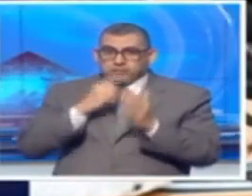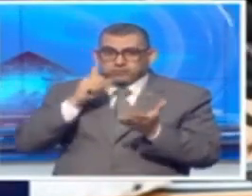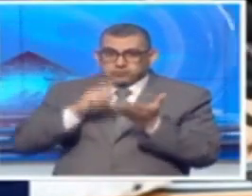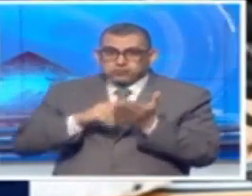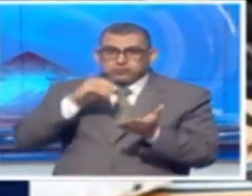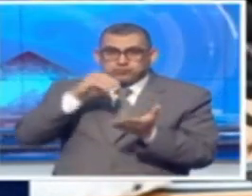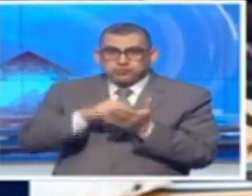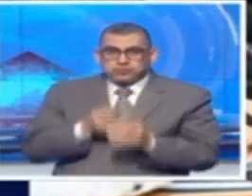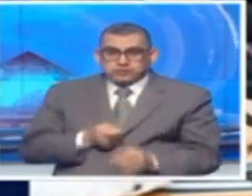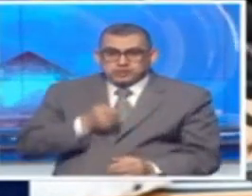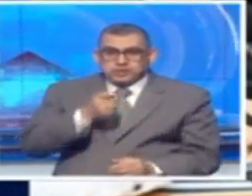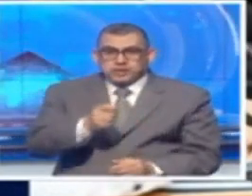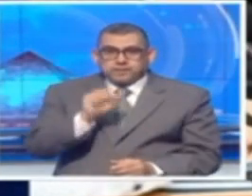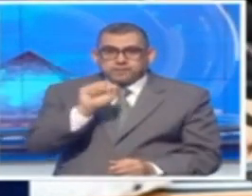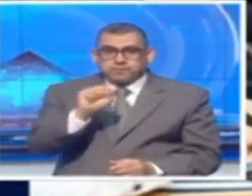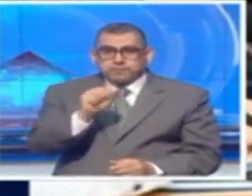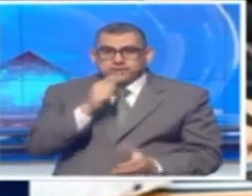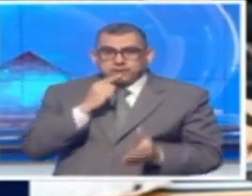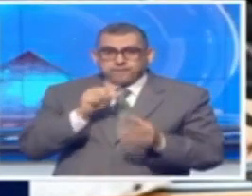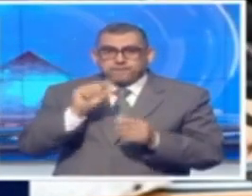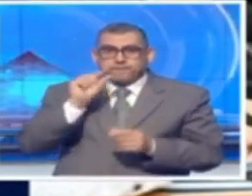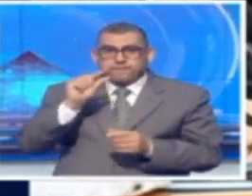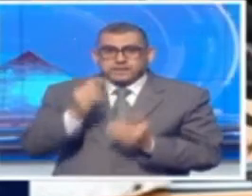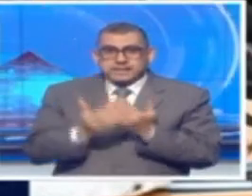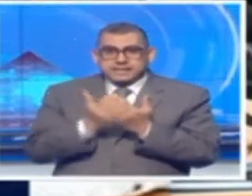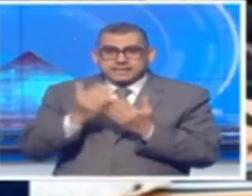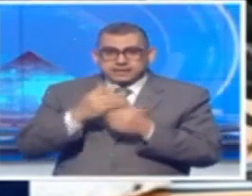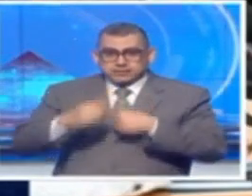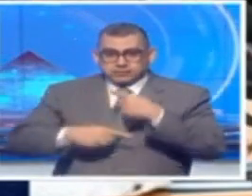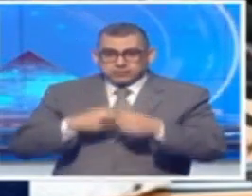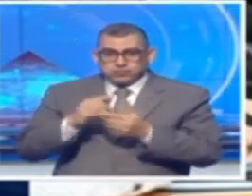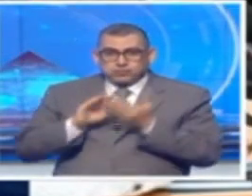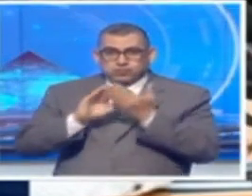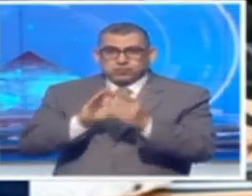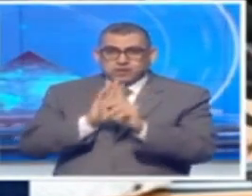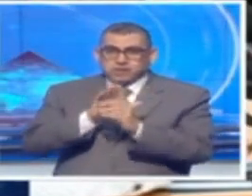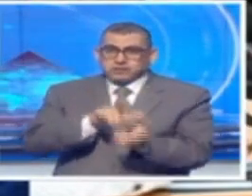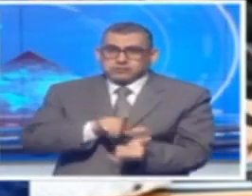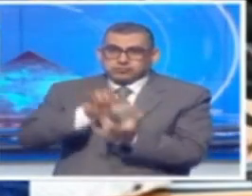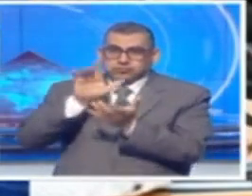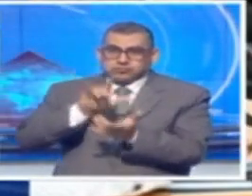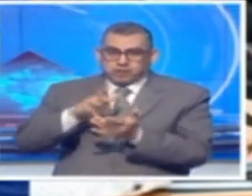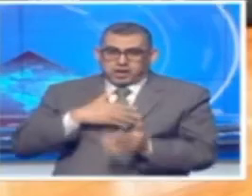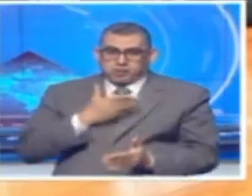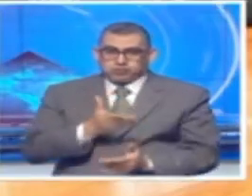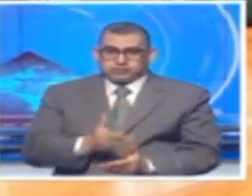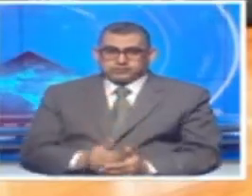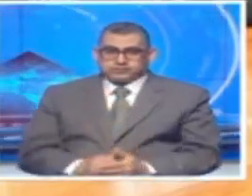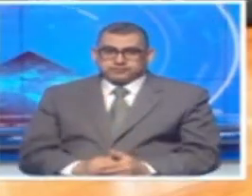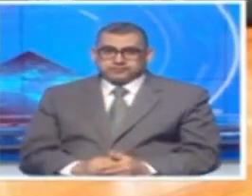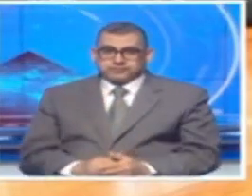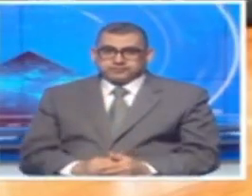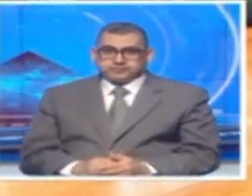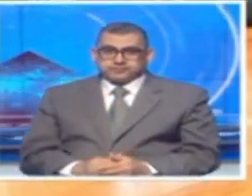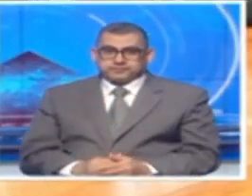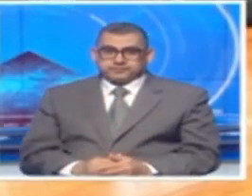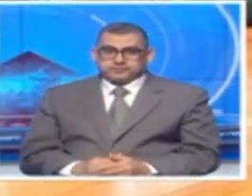بدء صرف المستحقات الخاصة بالبرنامج الجديد للمساندة التصديرية.